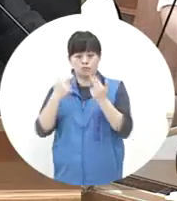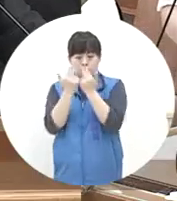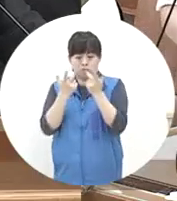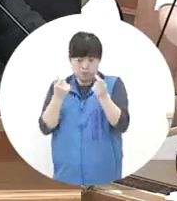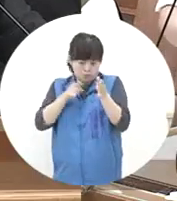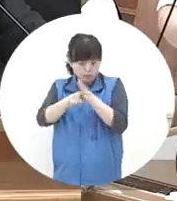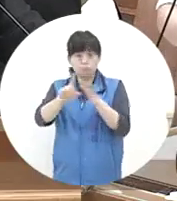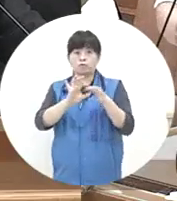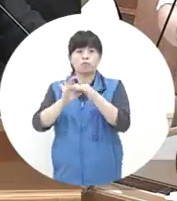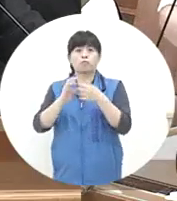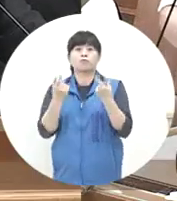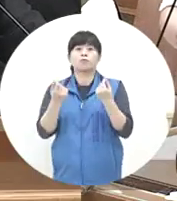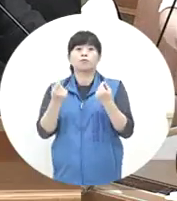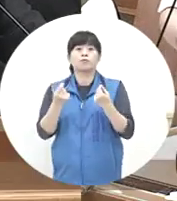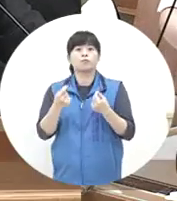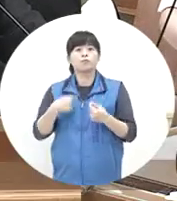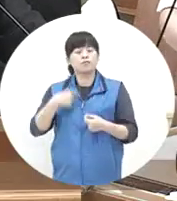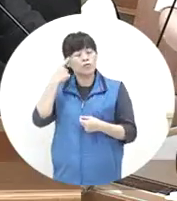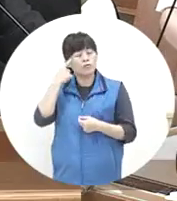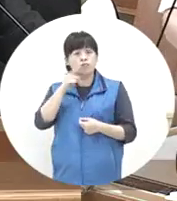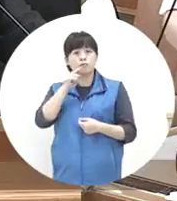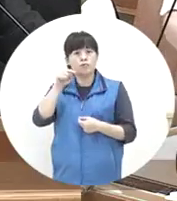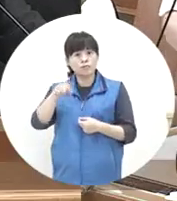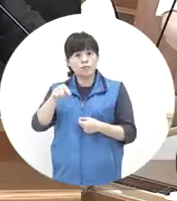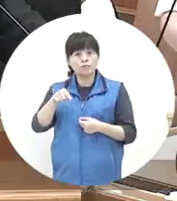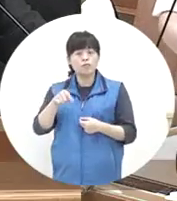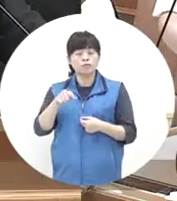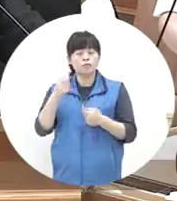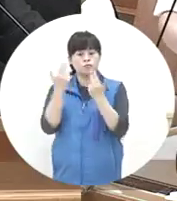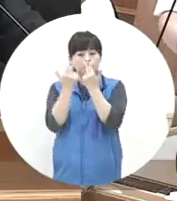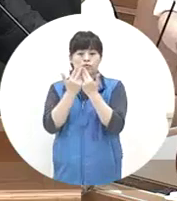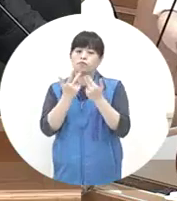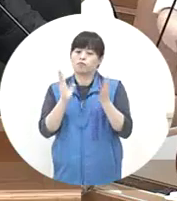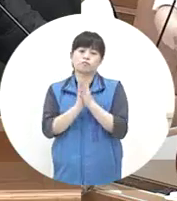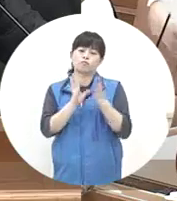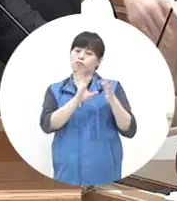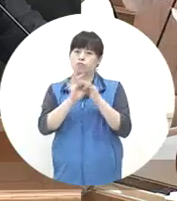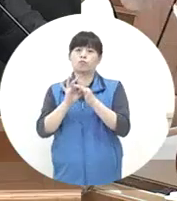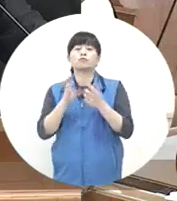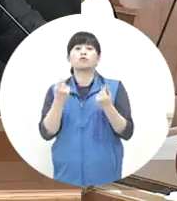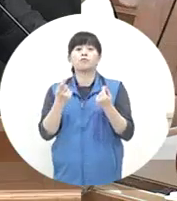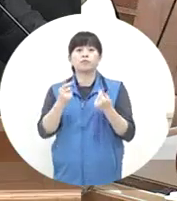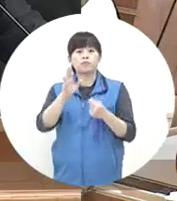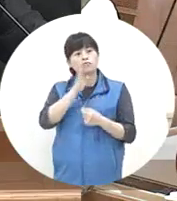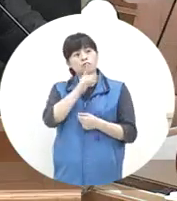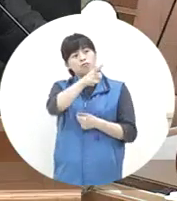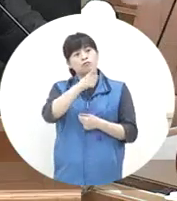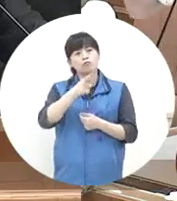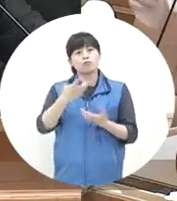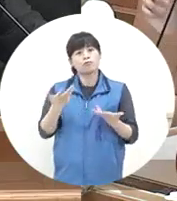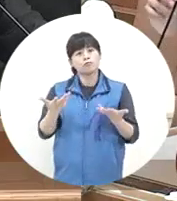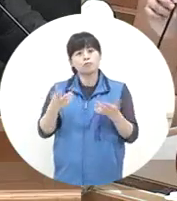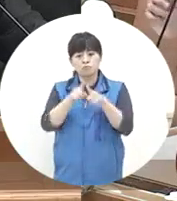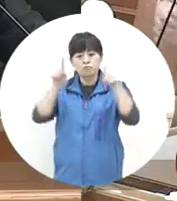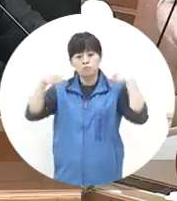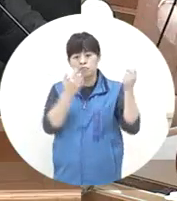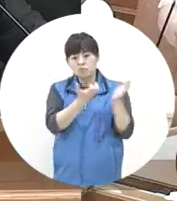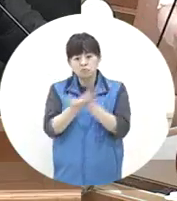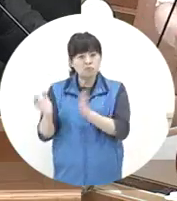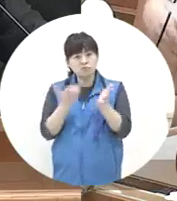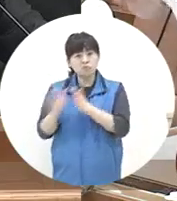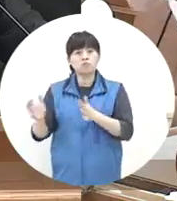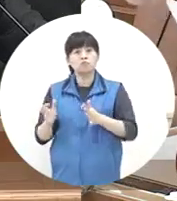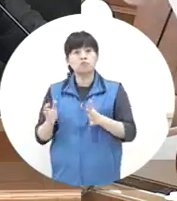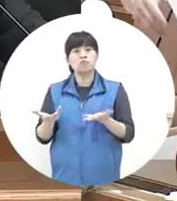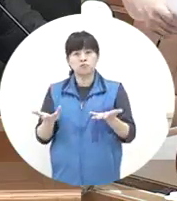的啊。哦，我是讲在家哈，我们跟新北都脱不了干系。但是你敢怎样？平常的准备，刚刚你有认同